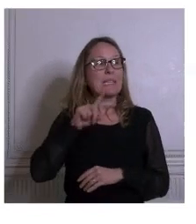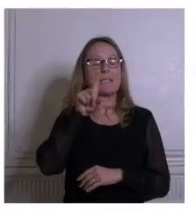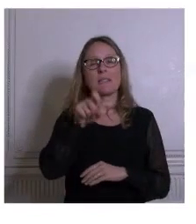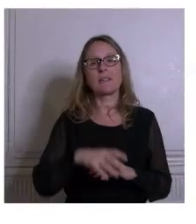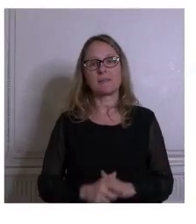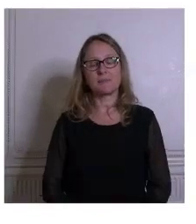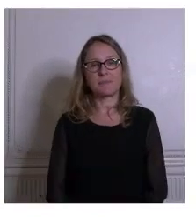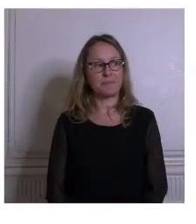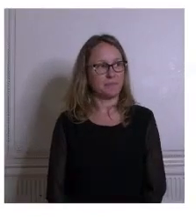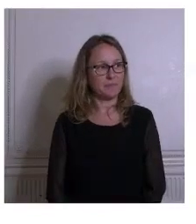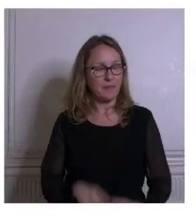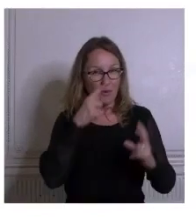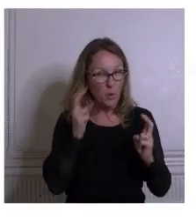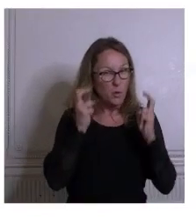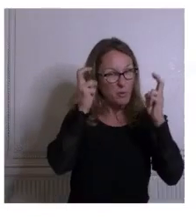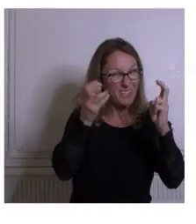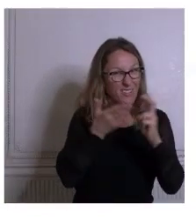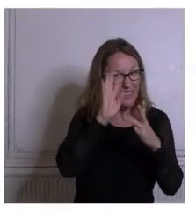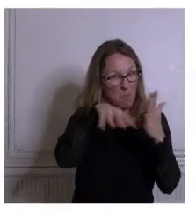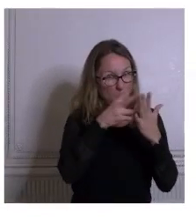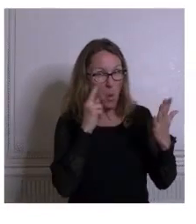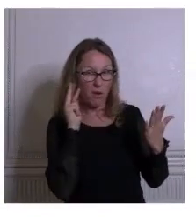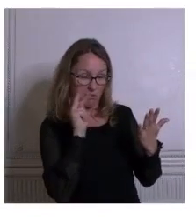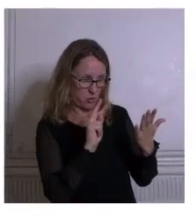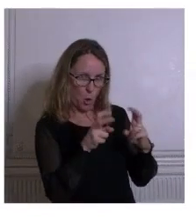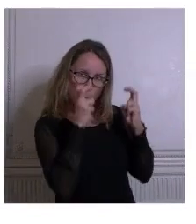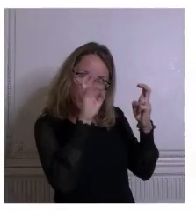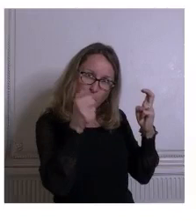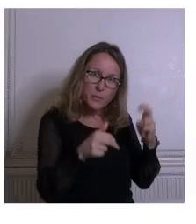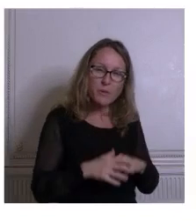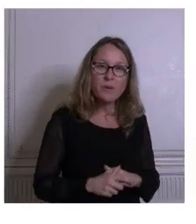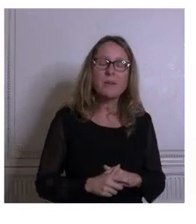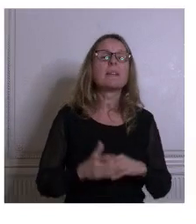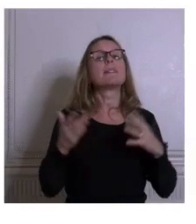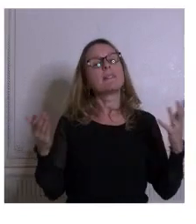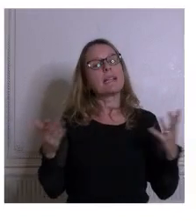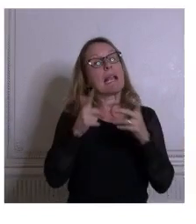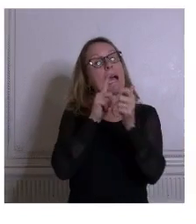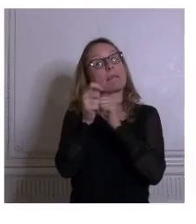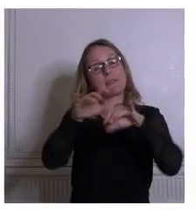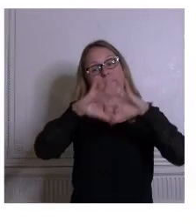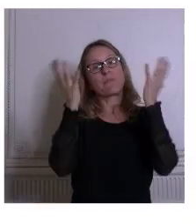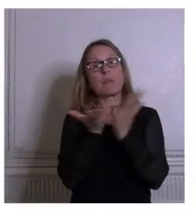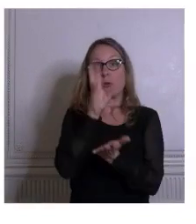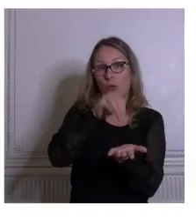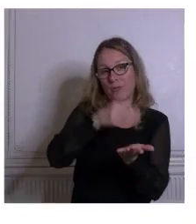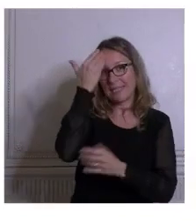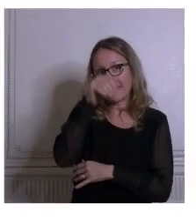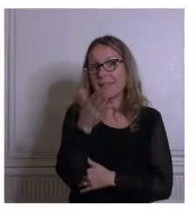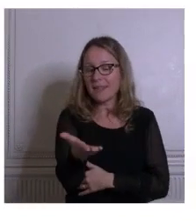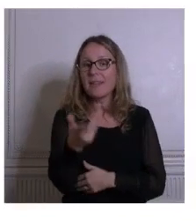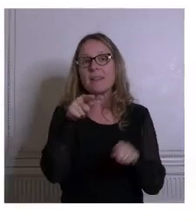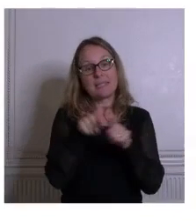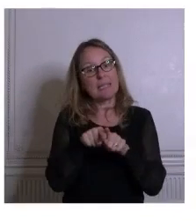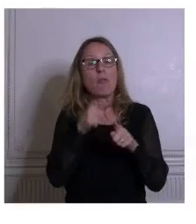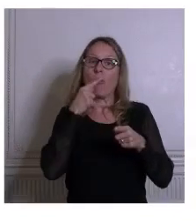en service, ce qui s'intègre aussi plus largement dans la défense des services publics. Nous avons toujours eu une action par rapport à ça. Donc, sur